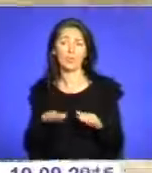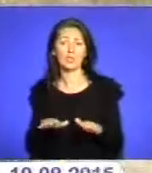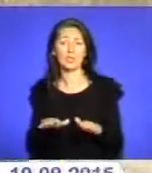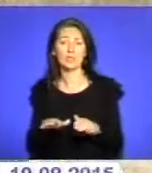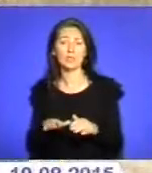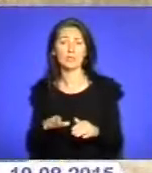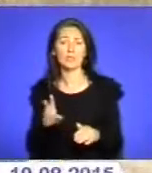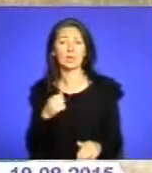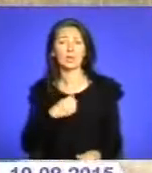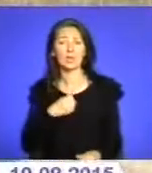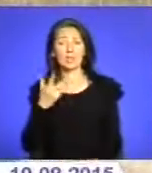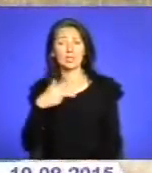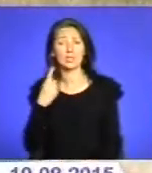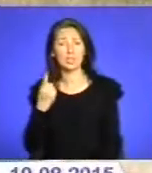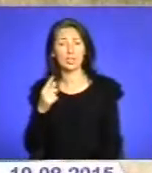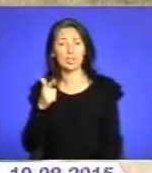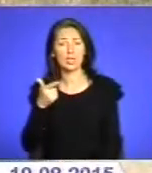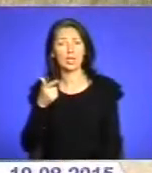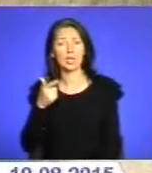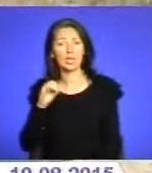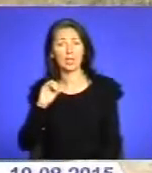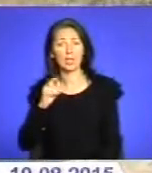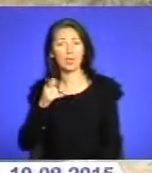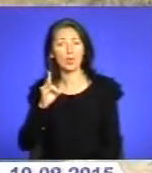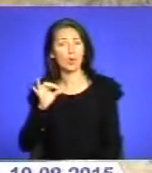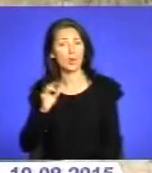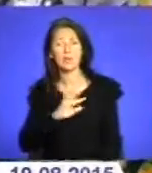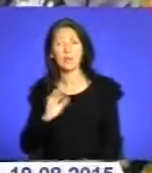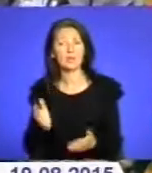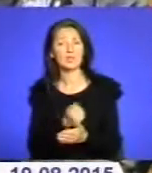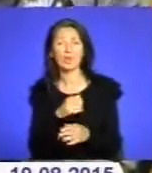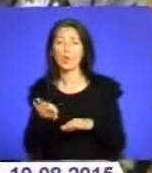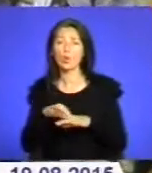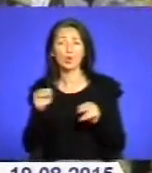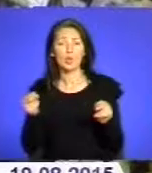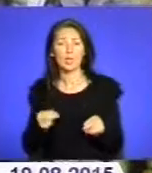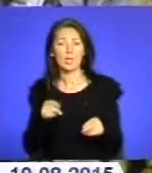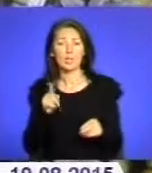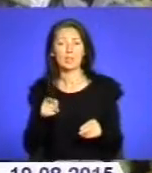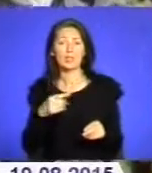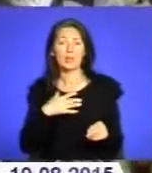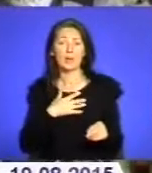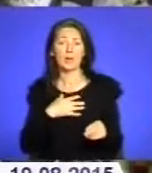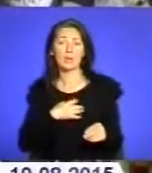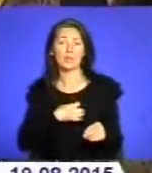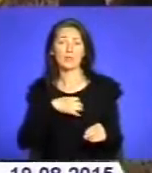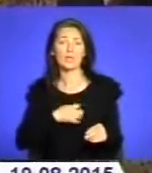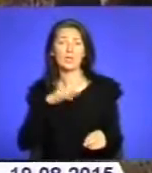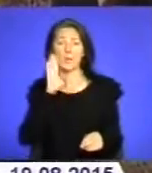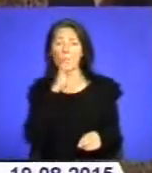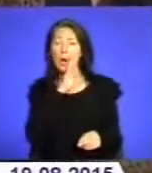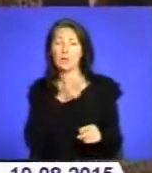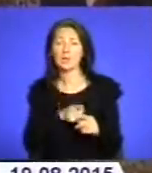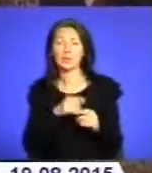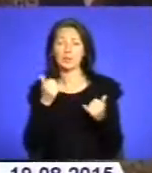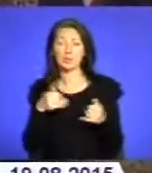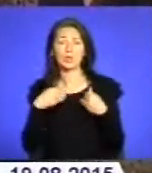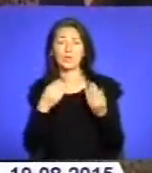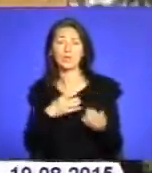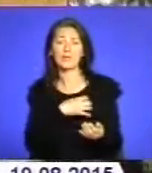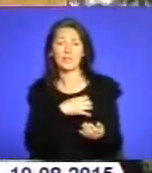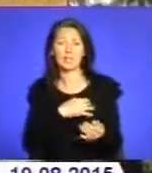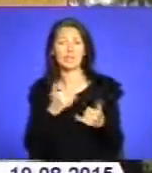На жаль, 31-річний Ігор Новак не встиг створити власну сім'ю. За ним тужитимуть мати, які сьогодні вручили відзнаку для сина –